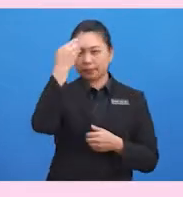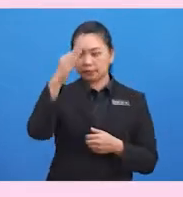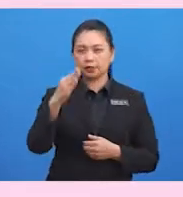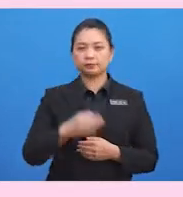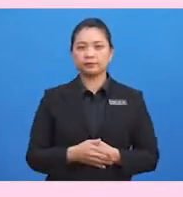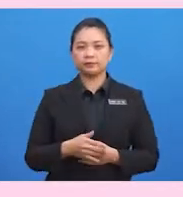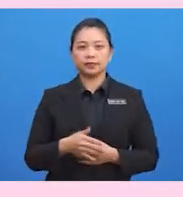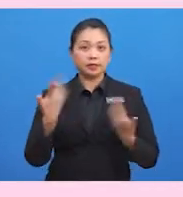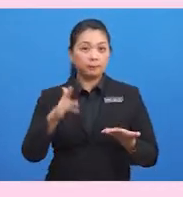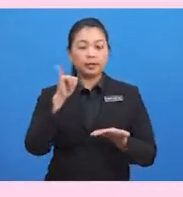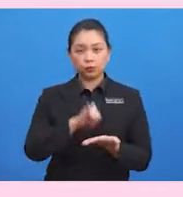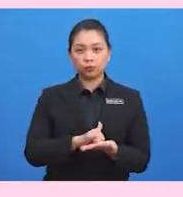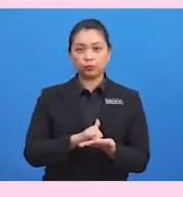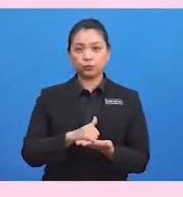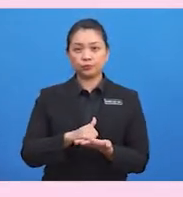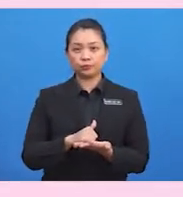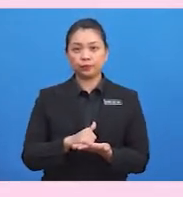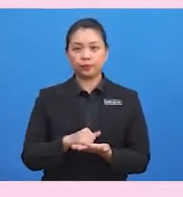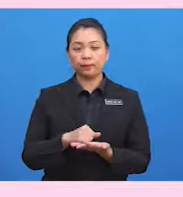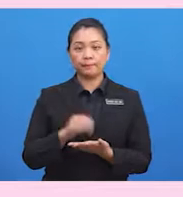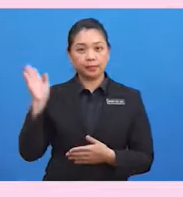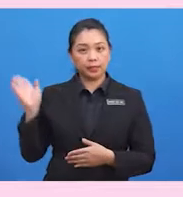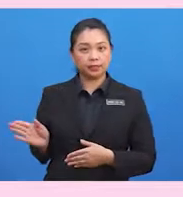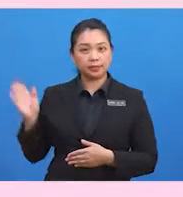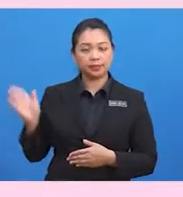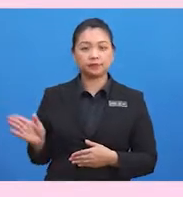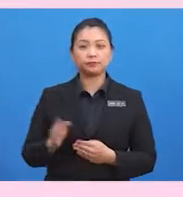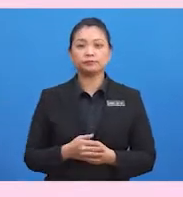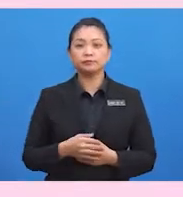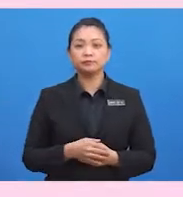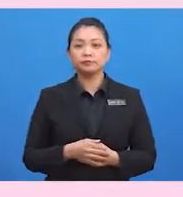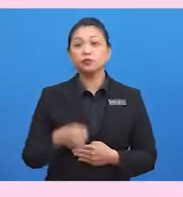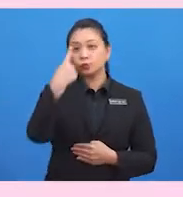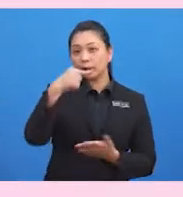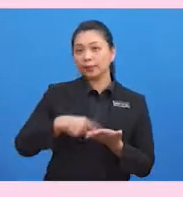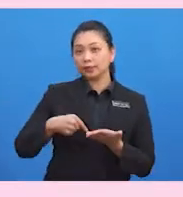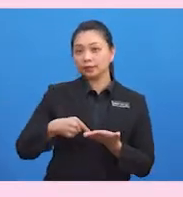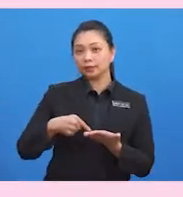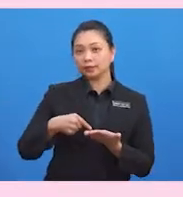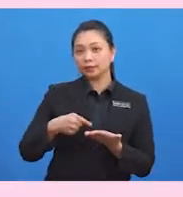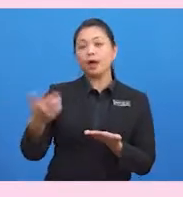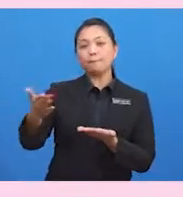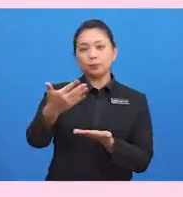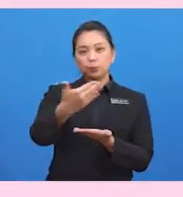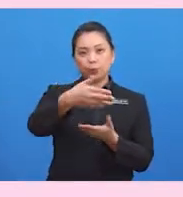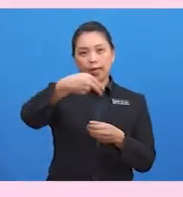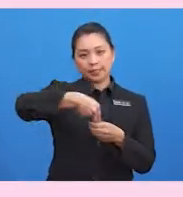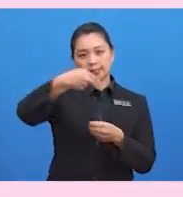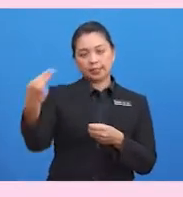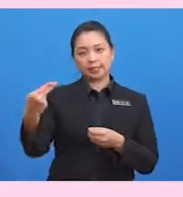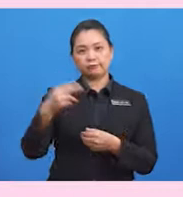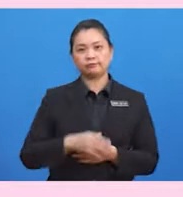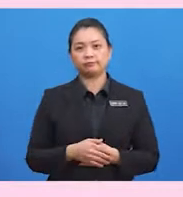kedua ilah penghulu bendahari penghulu bendahari Brandon sebagai pembunuh hasil atau